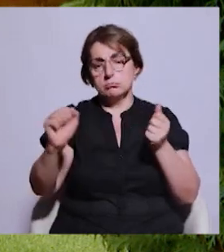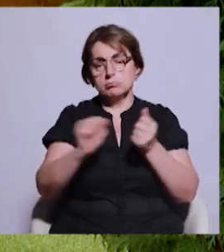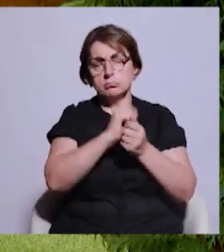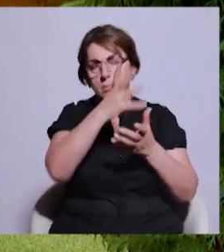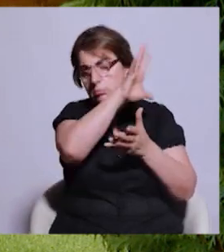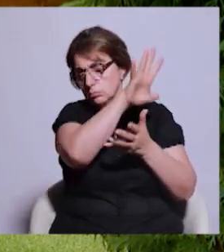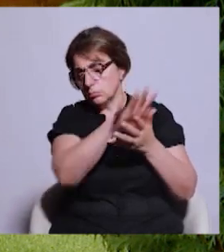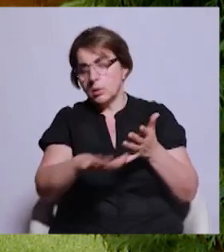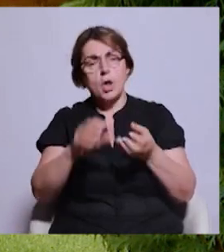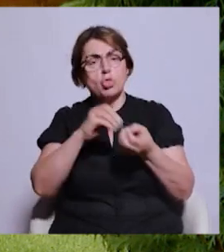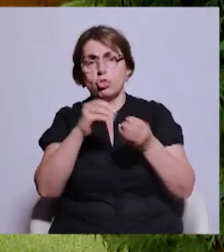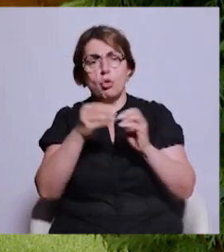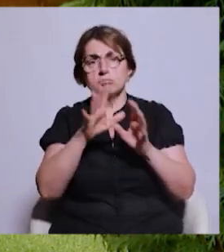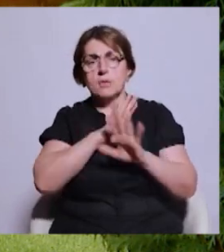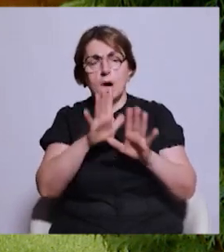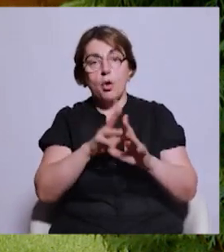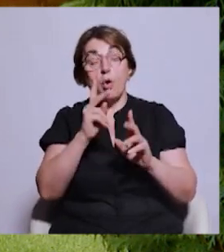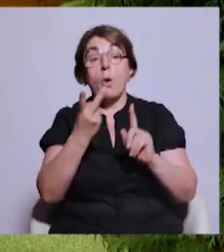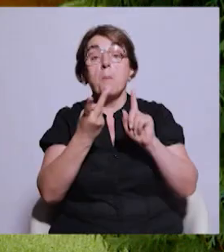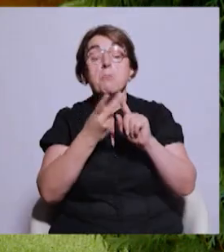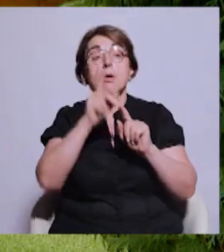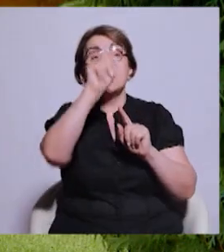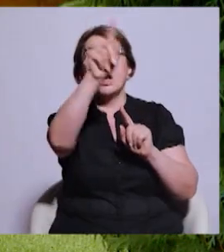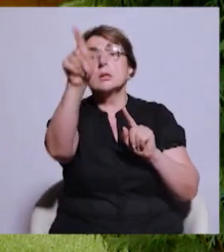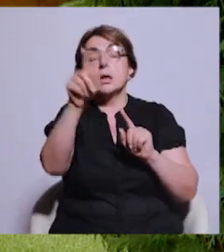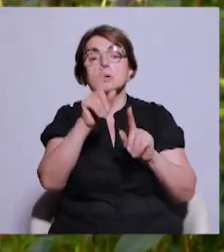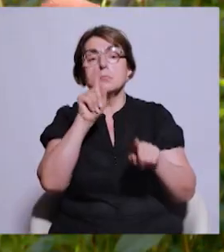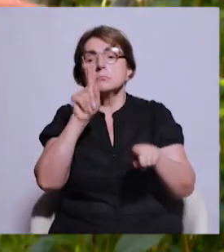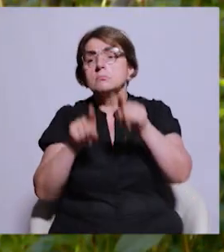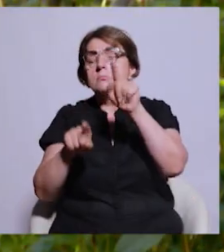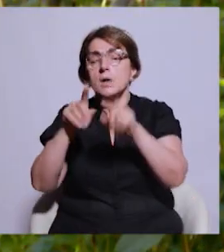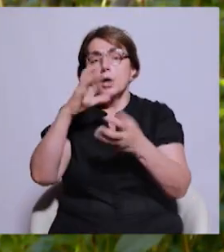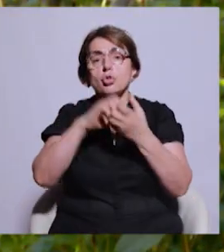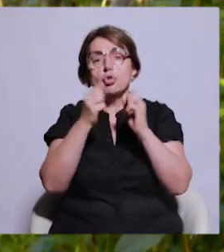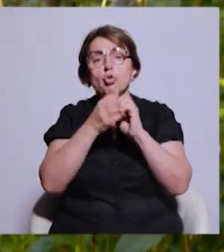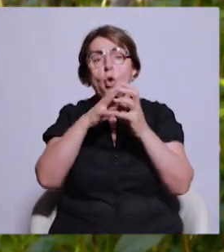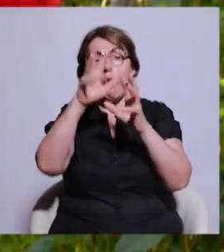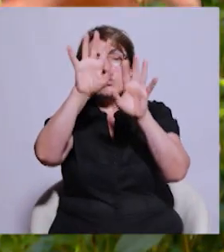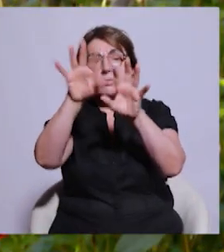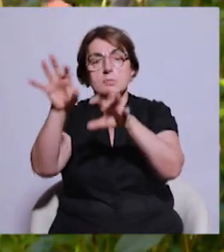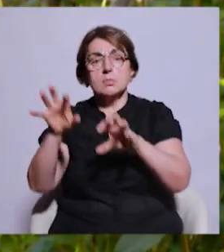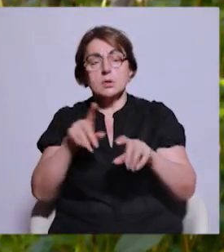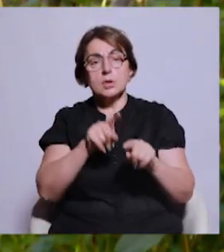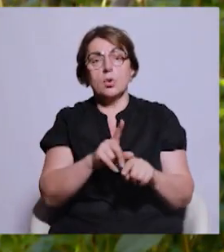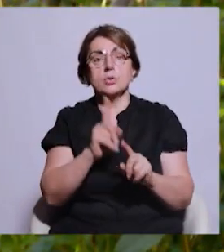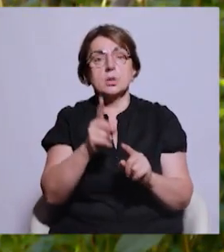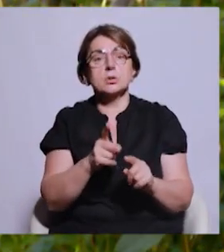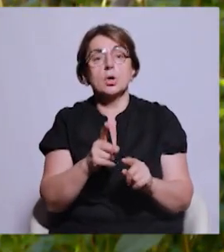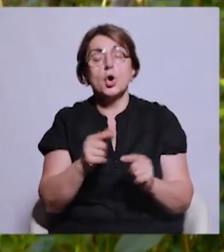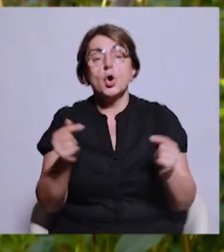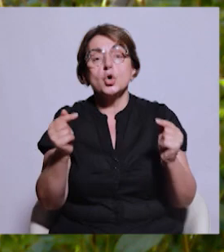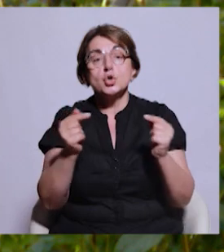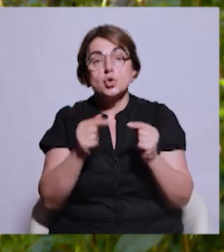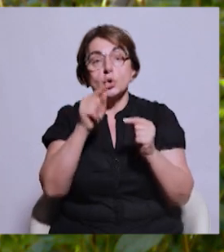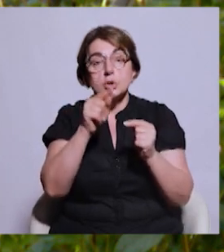გამდნარი, მოსუფთავებული თოვლის მასისგან, ხოლო მეორე კალთაზე ალაგ-ალაგ ტერიტორიებზე იყო თოვლის მასა, ისევ იყოს